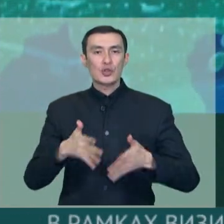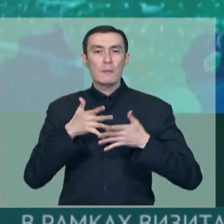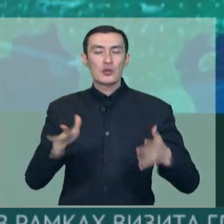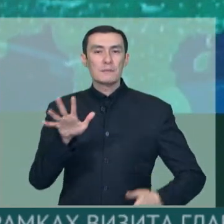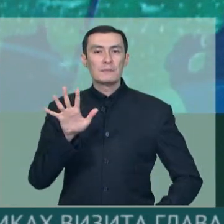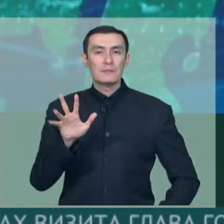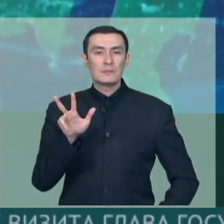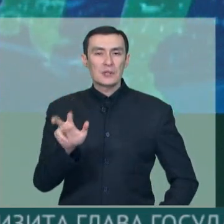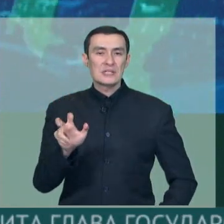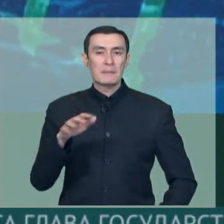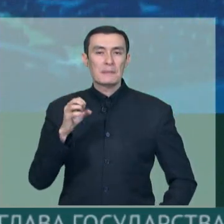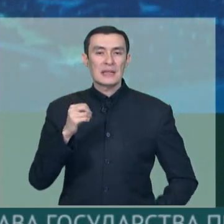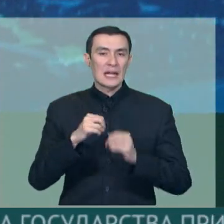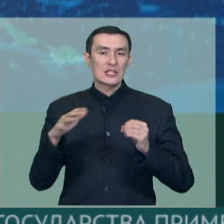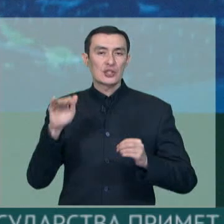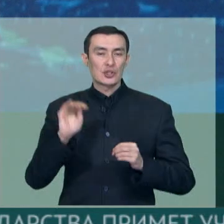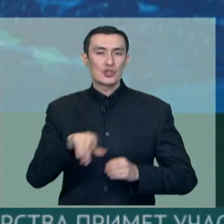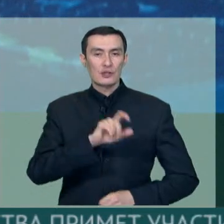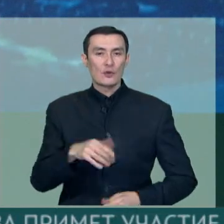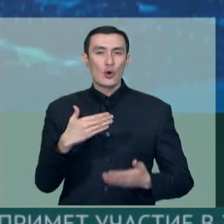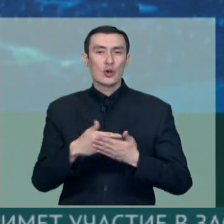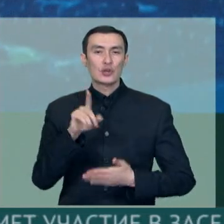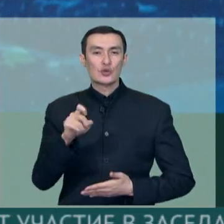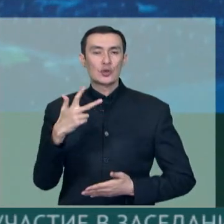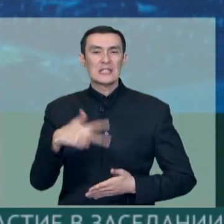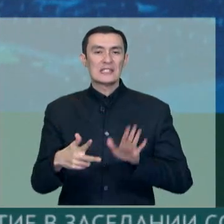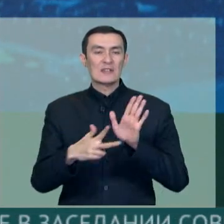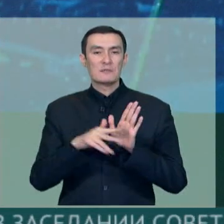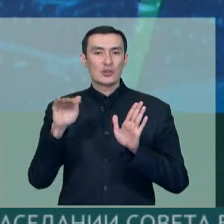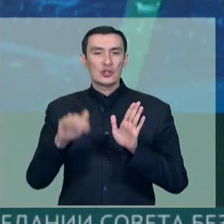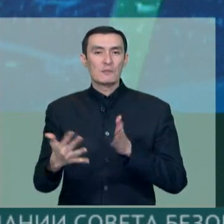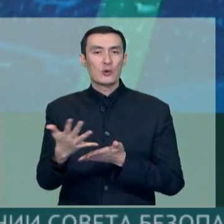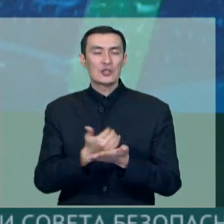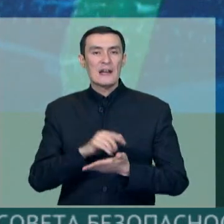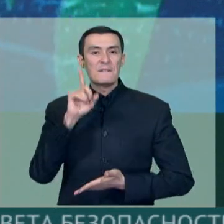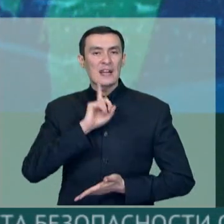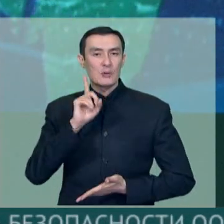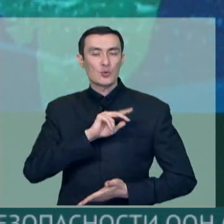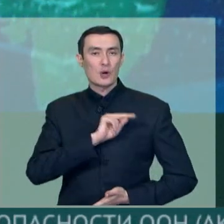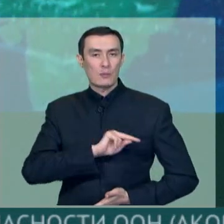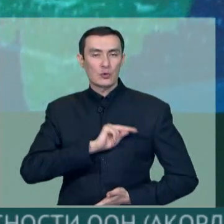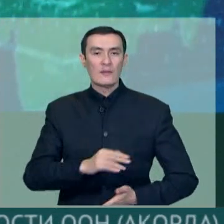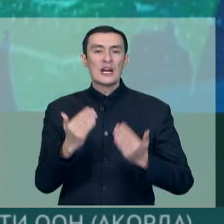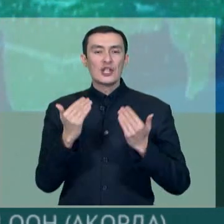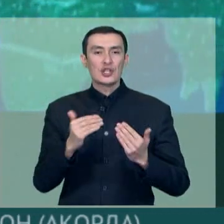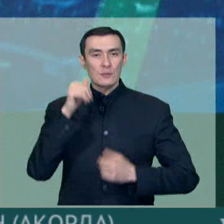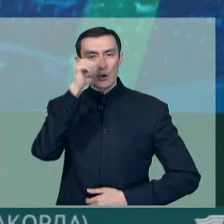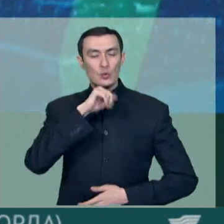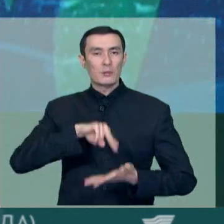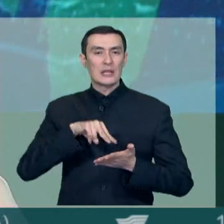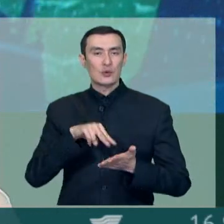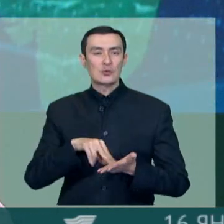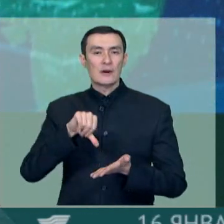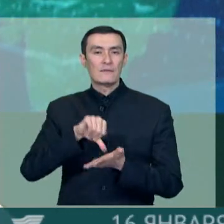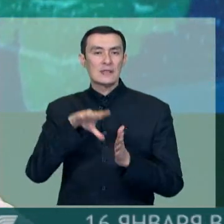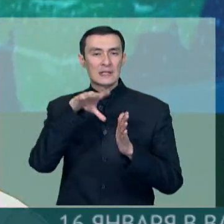больше 315 тысяч человек, около 138 тысяч получили временную работу. В нынешнем году планируется